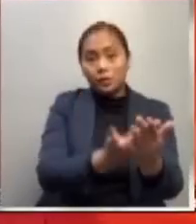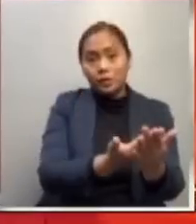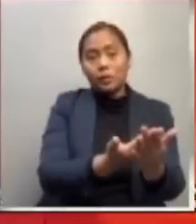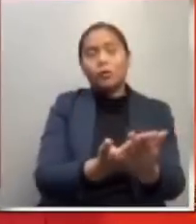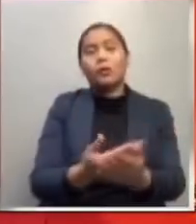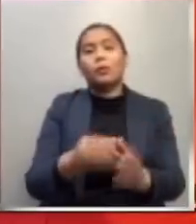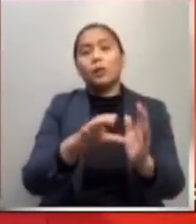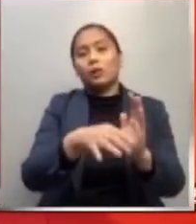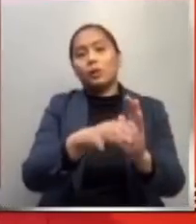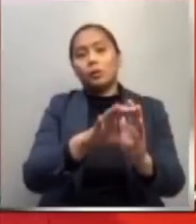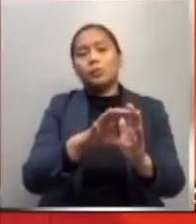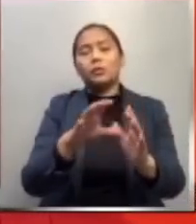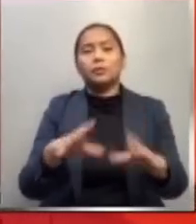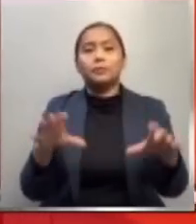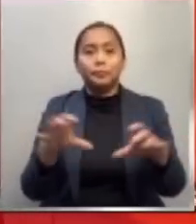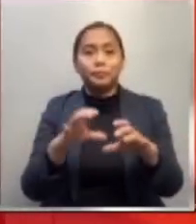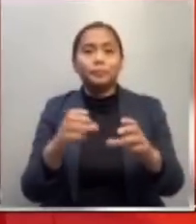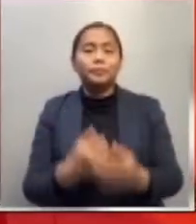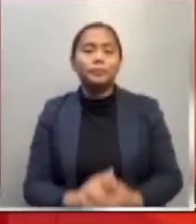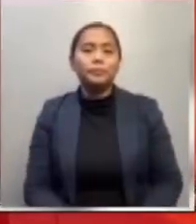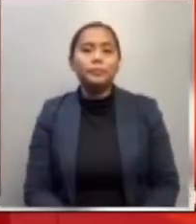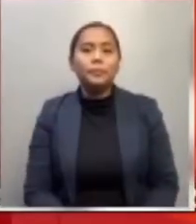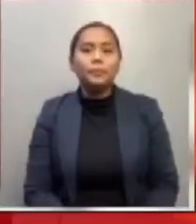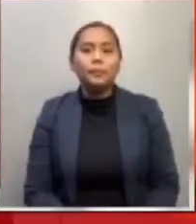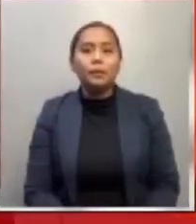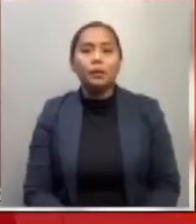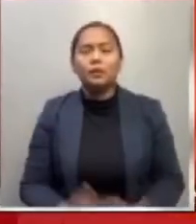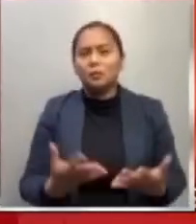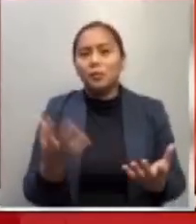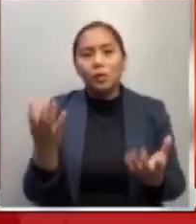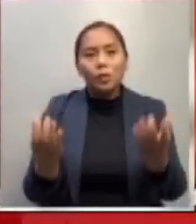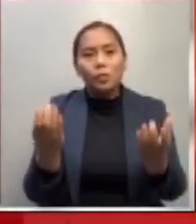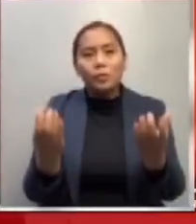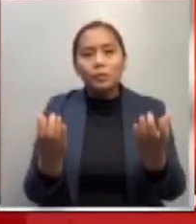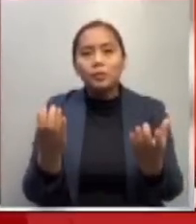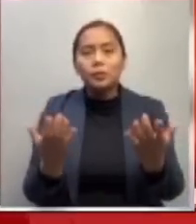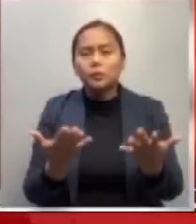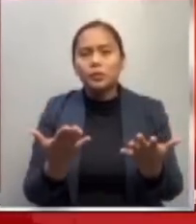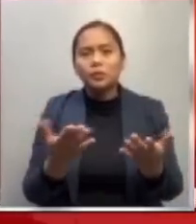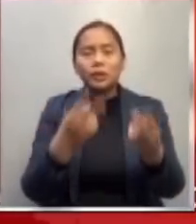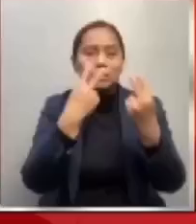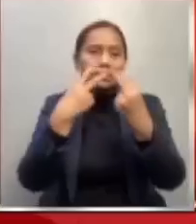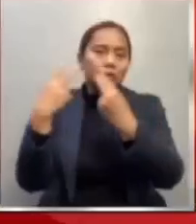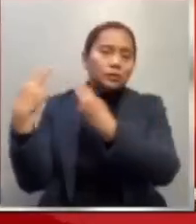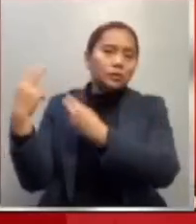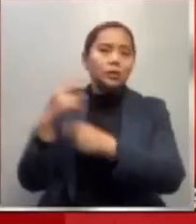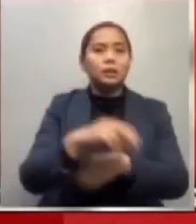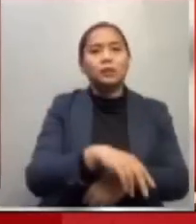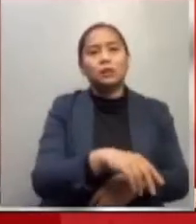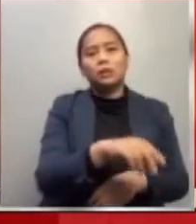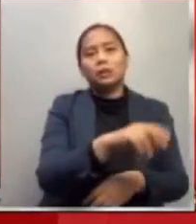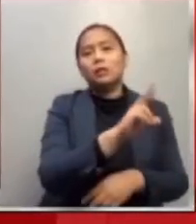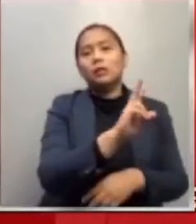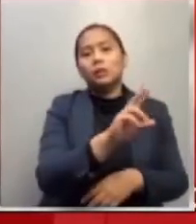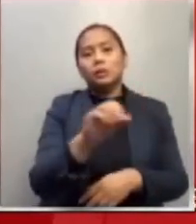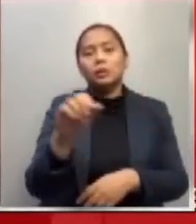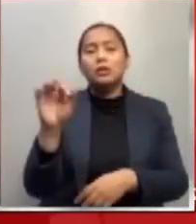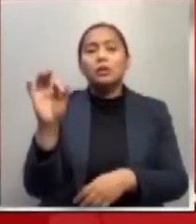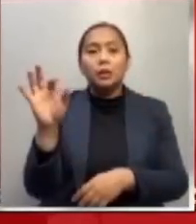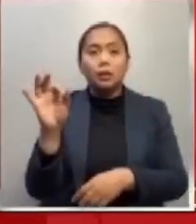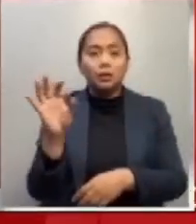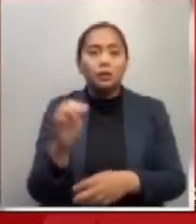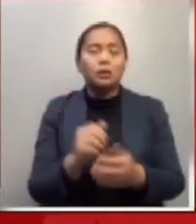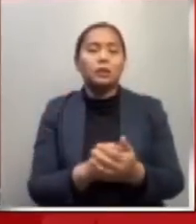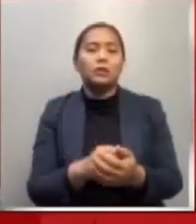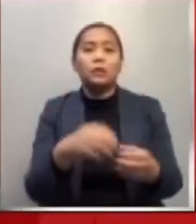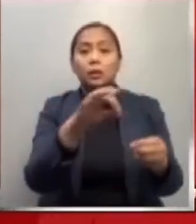Tina, maikukumpara mo ba ito compared sa 2019 elections? Ano masasabi mo tungkol sa naging sistema so far,